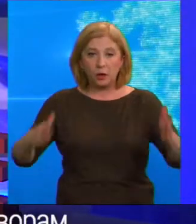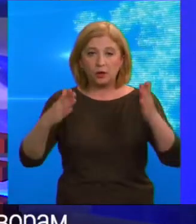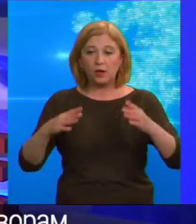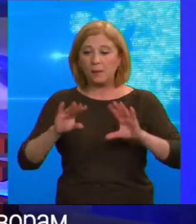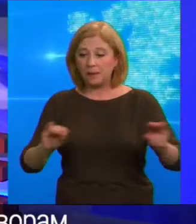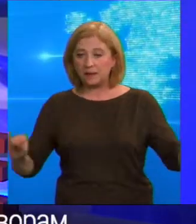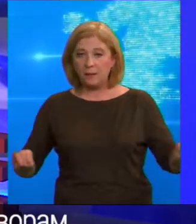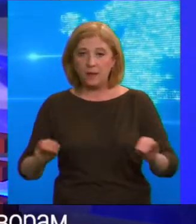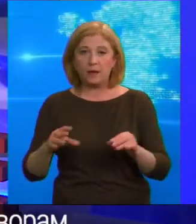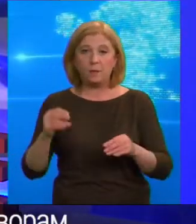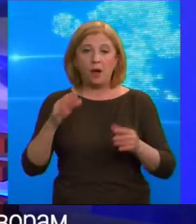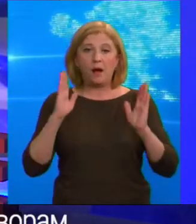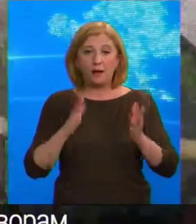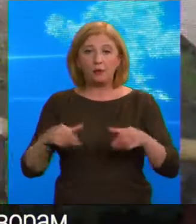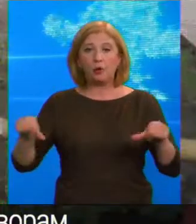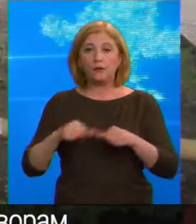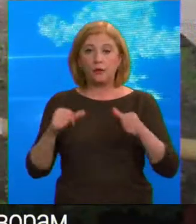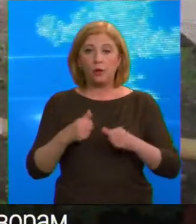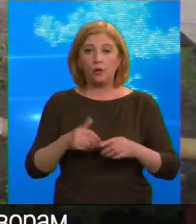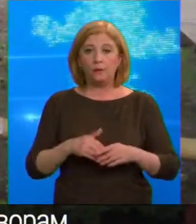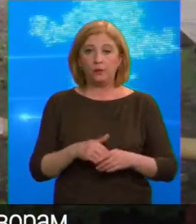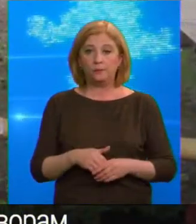скамейкам. Обработали коридоры и столовые.